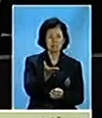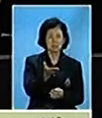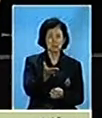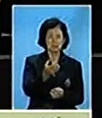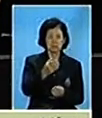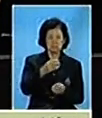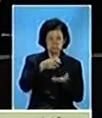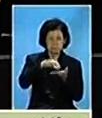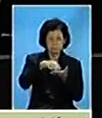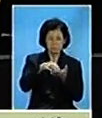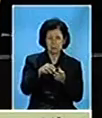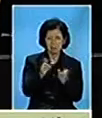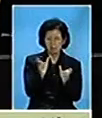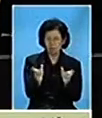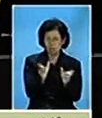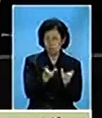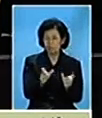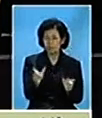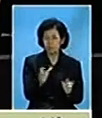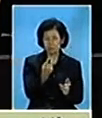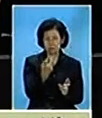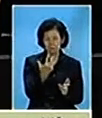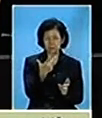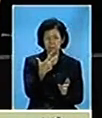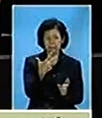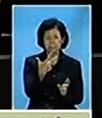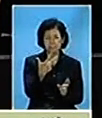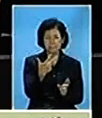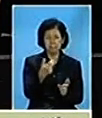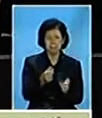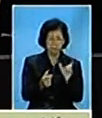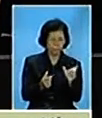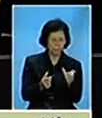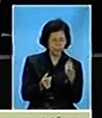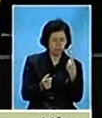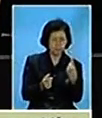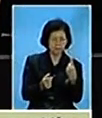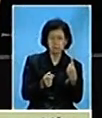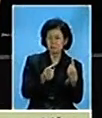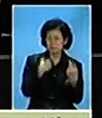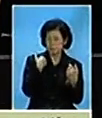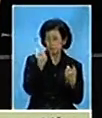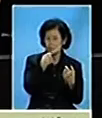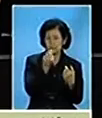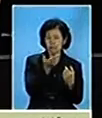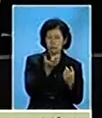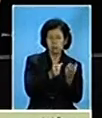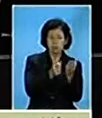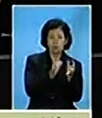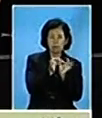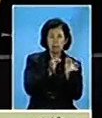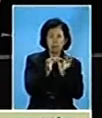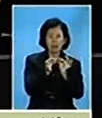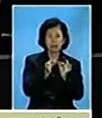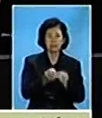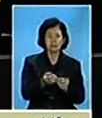แล้วกันนะครับดีไหมครับผมเอาวรรค1ที่กรรมาธิการแก้ไขก็มีสมาชิกท่านใดจะขอแปลอภิปรายบ้างนะครับ